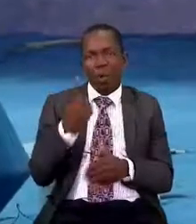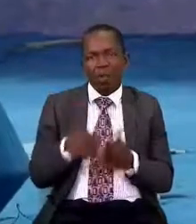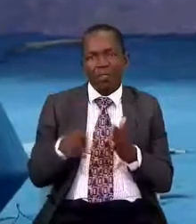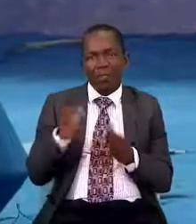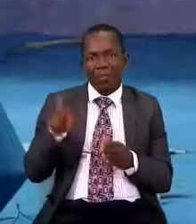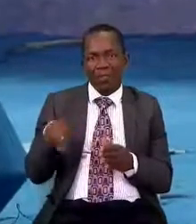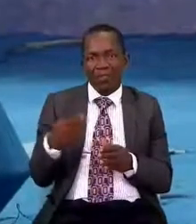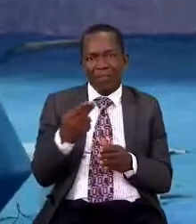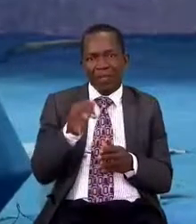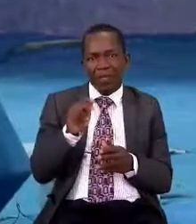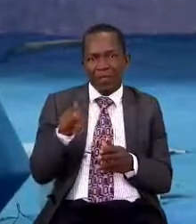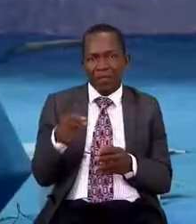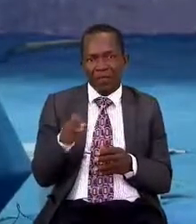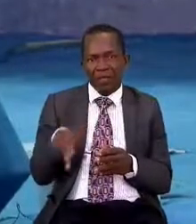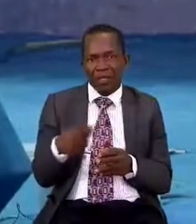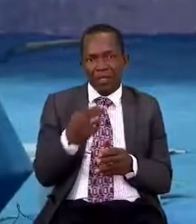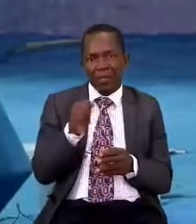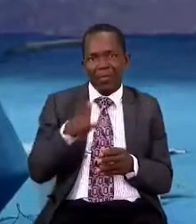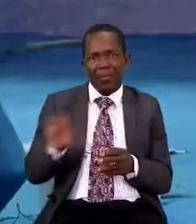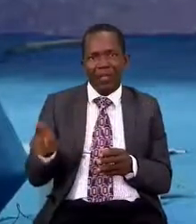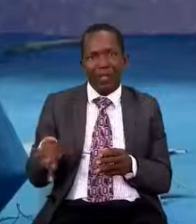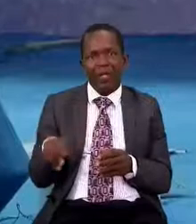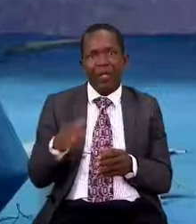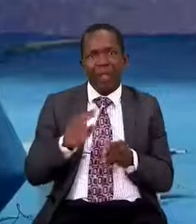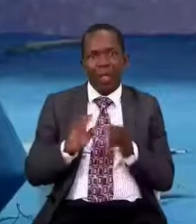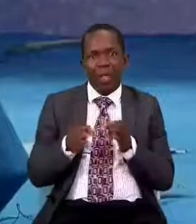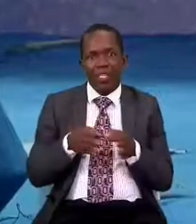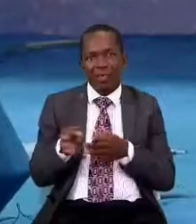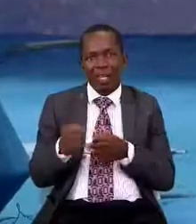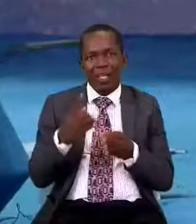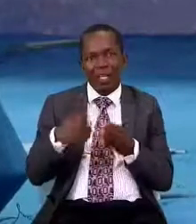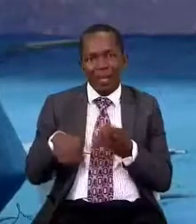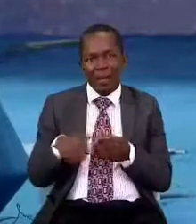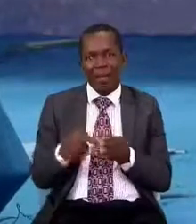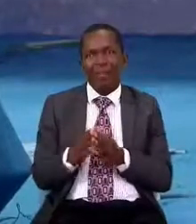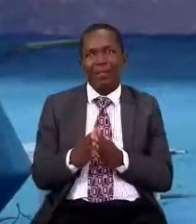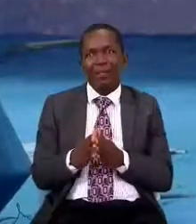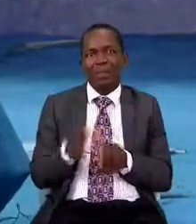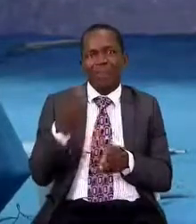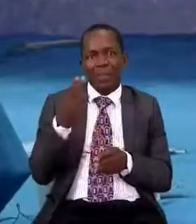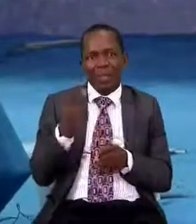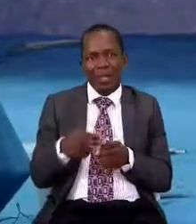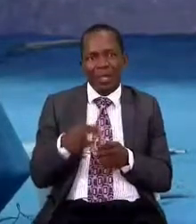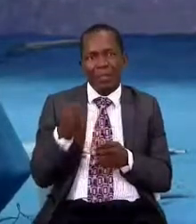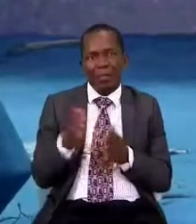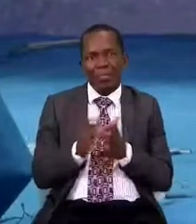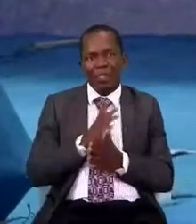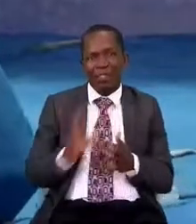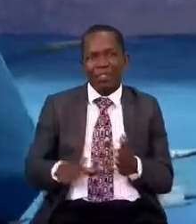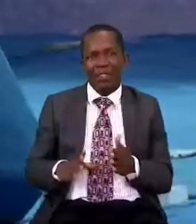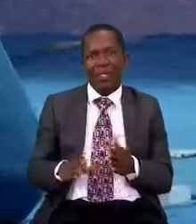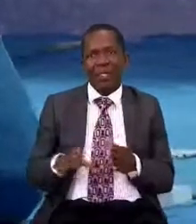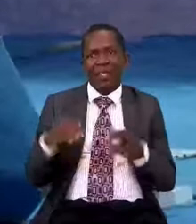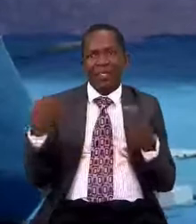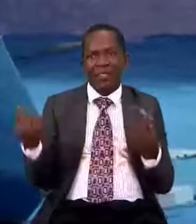Le nom qui a vaincu le péché. Le nom qui a vaincu Satan. Le nom qui a vaincu la tombe. Le nom